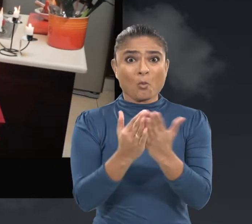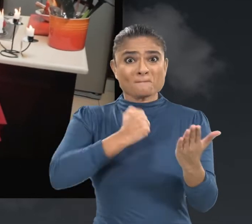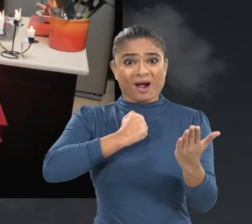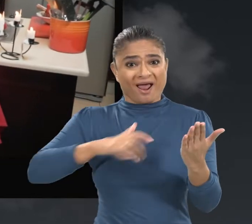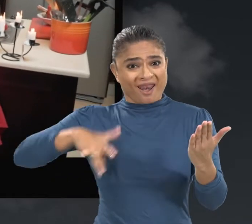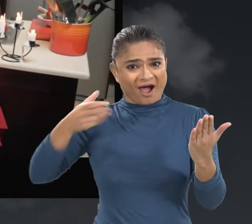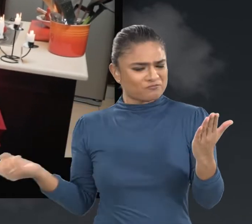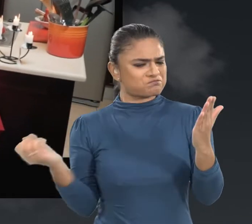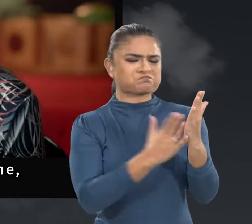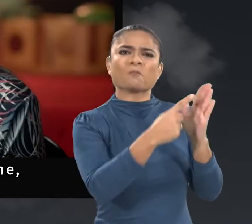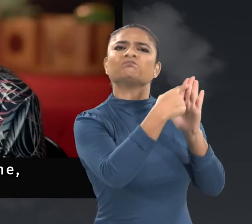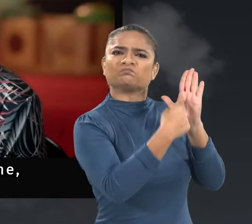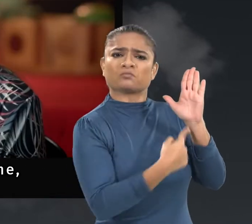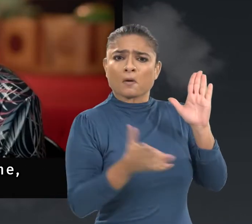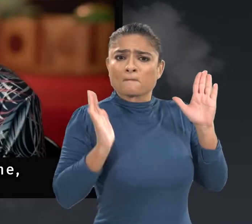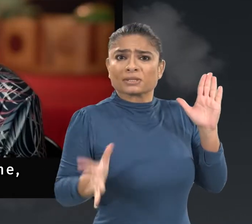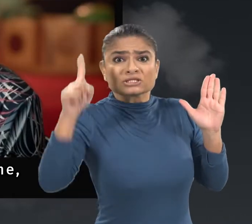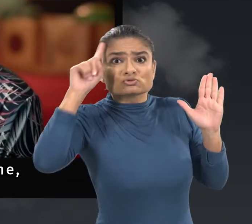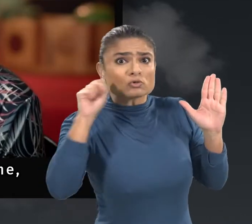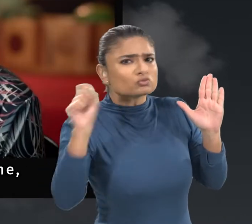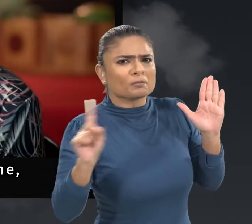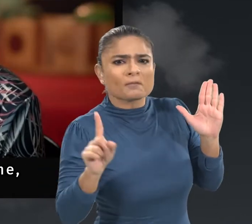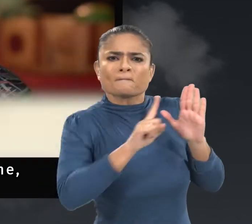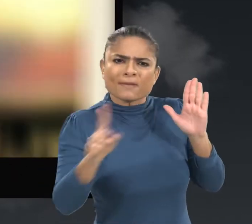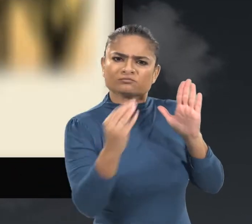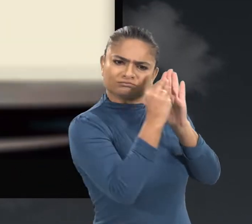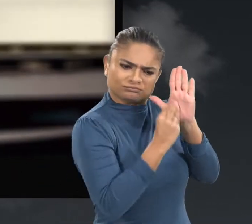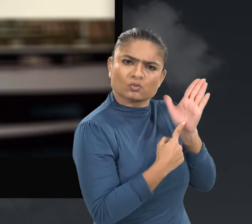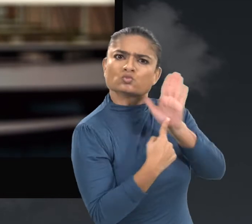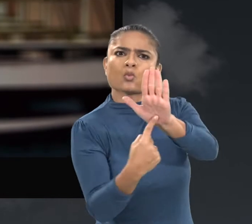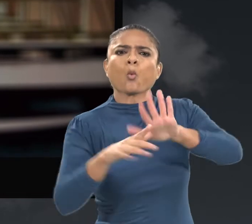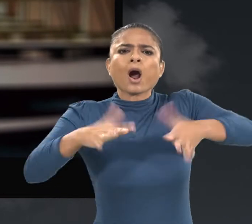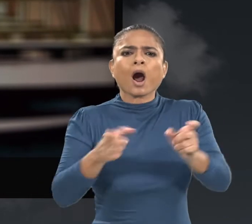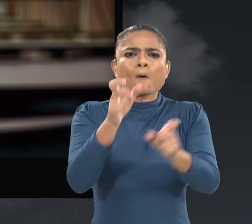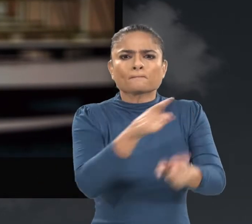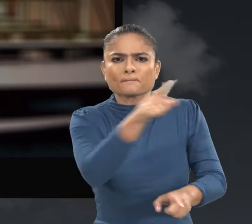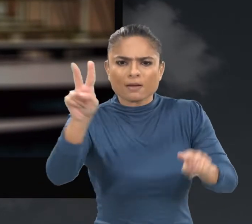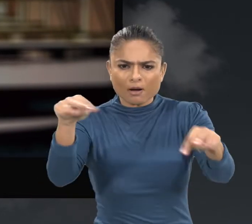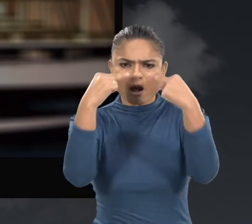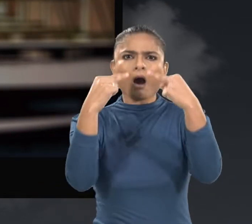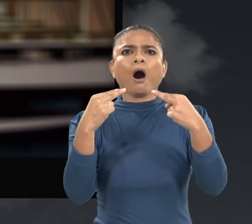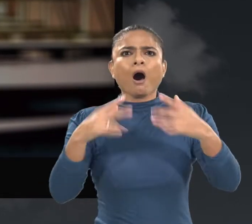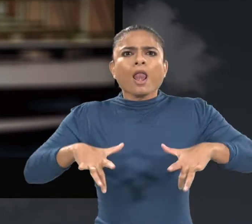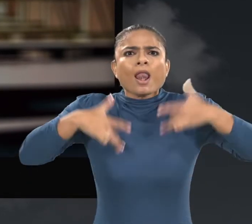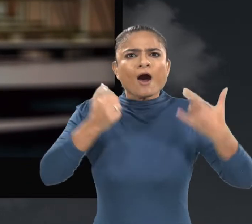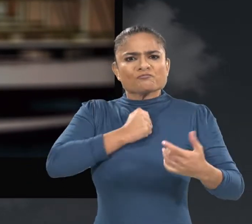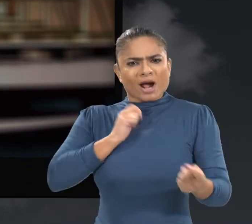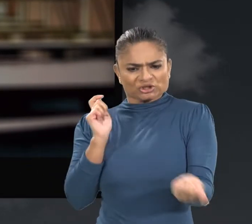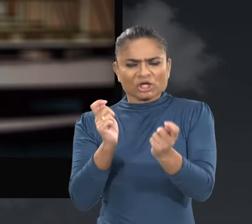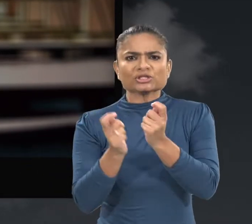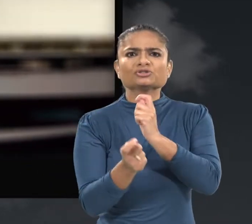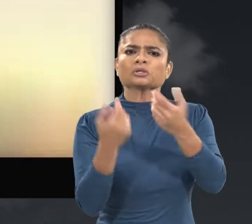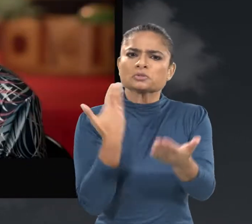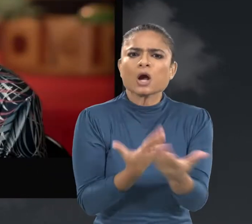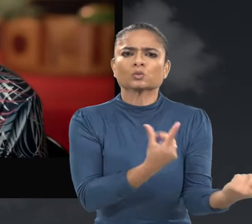boek in my lewe skryf. So die boek gaan nie net oor Down syndroom nie, dit gaan oor hoe mense met andersheid moet saamlewe